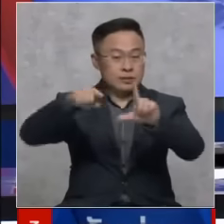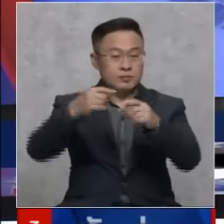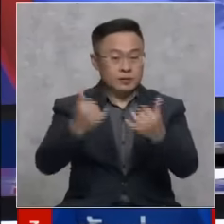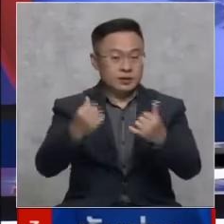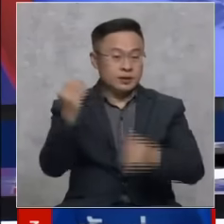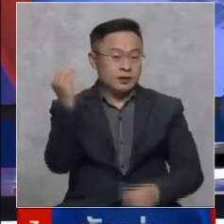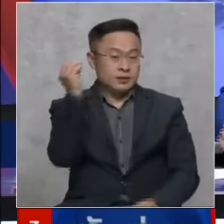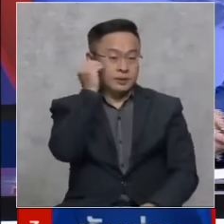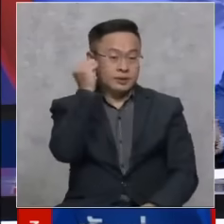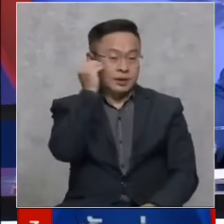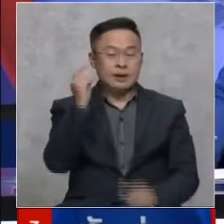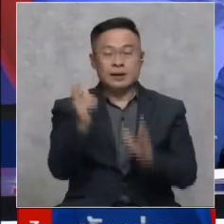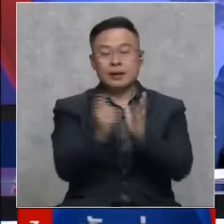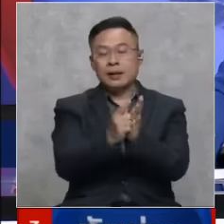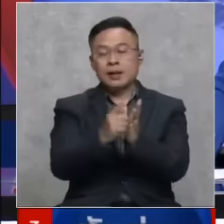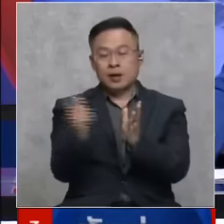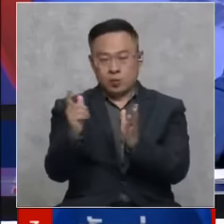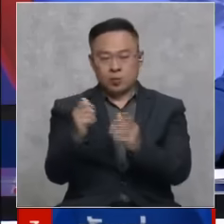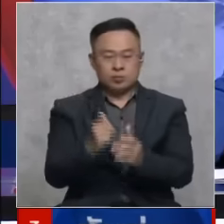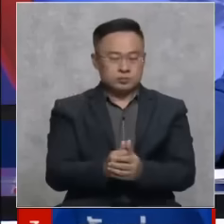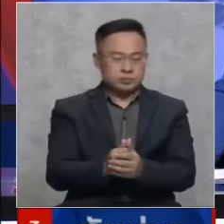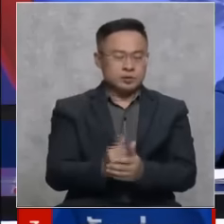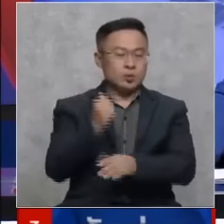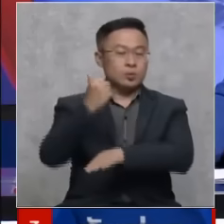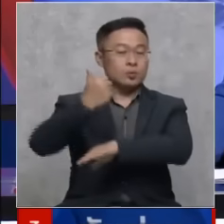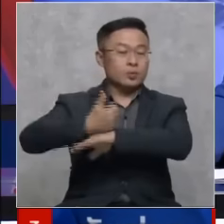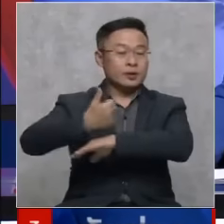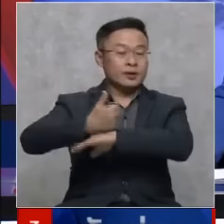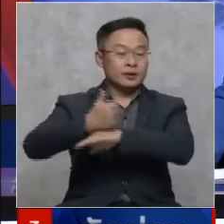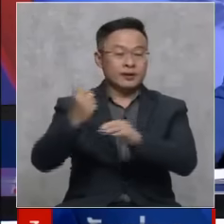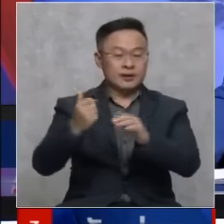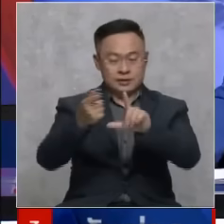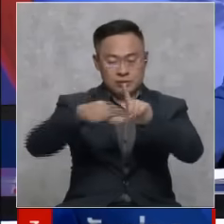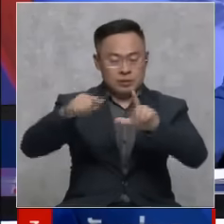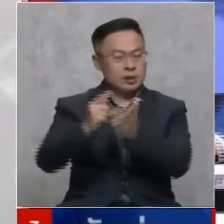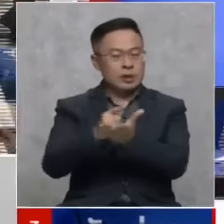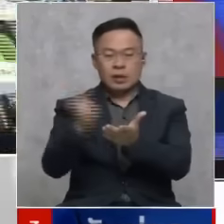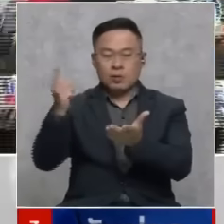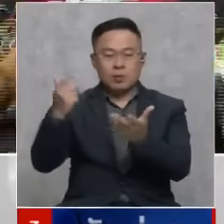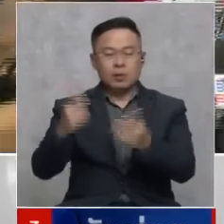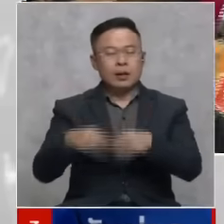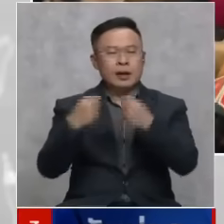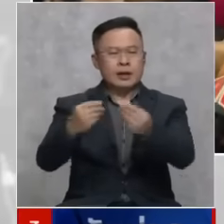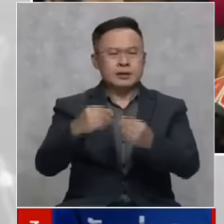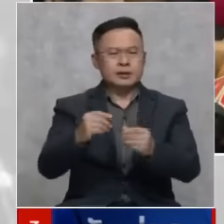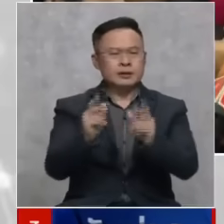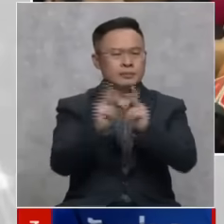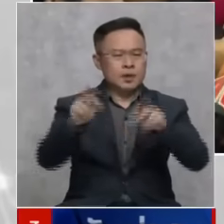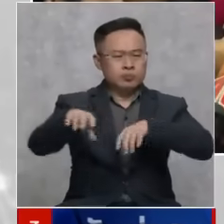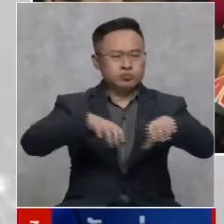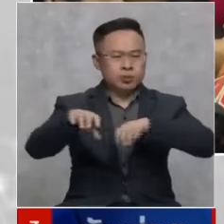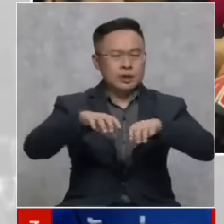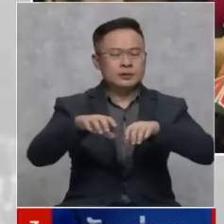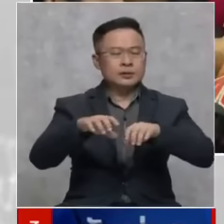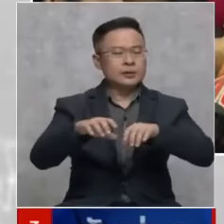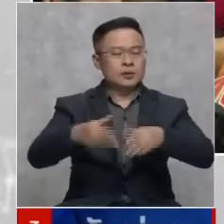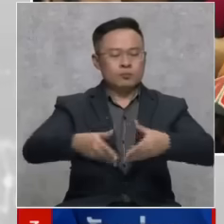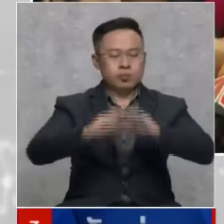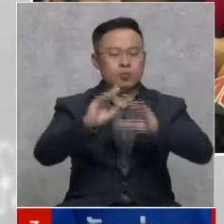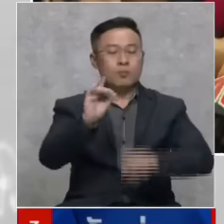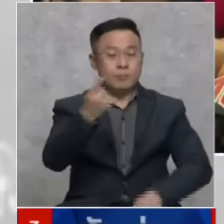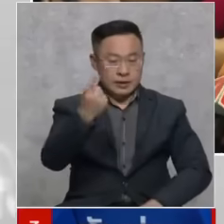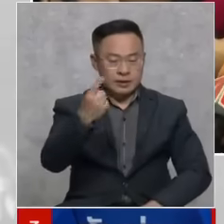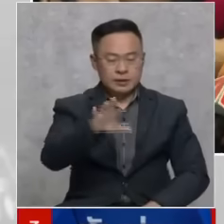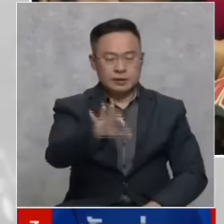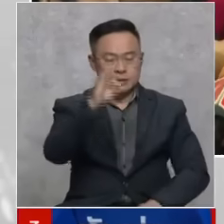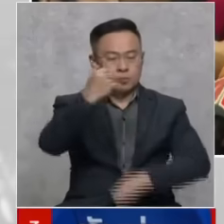ดทางให้กับส.ส.ของพรรคนี่แหละขึ้นมาเป็นหัวหน้าพรรคเพื่อที่จะทำหน้าที่ผู้นำฝ่ายค้านในสภาผู้แทนราษฎรแต่มันก็จะมีอีก